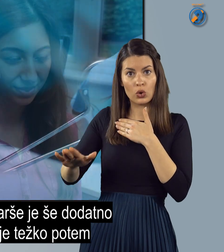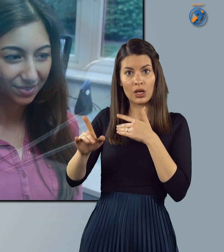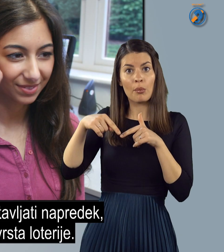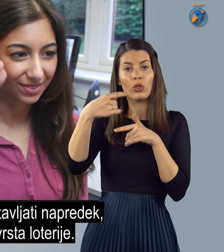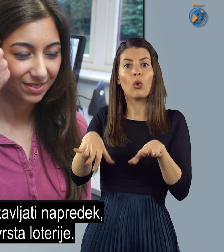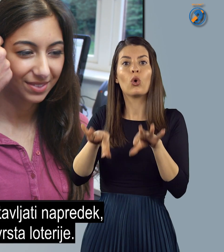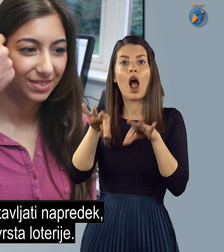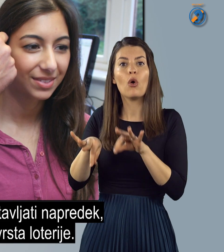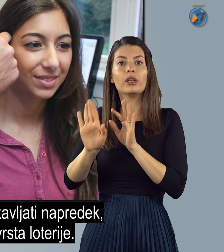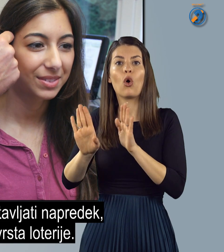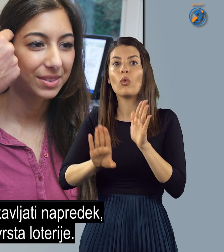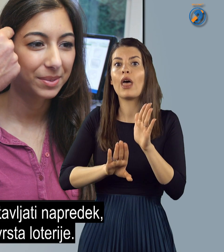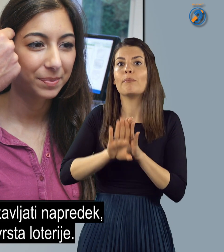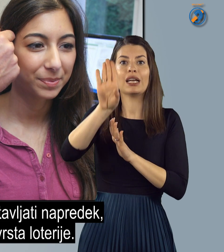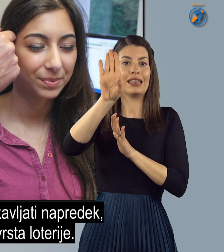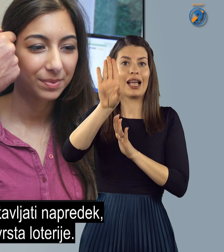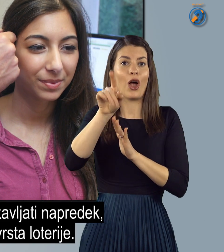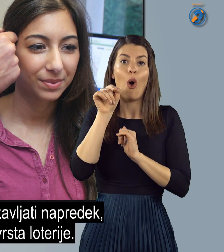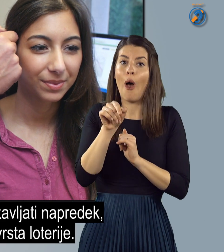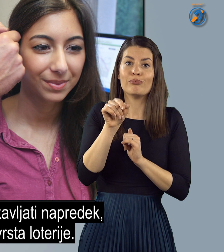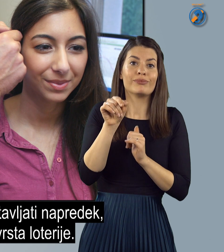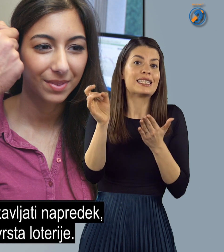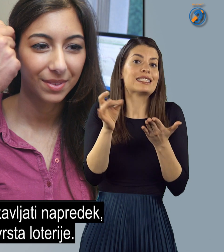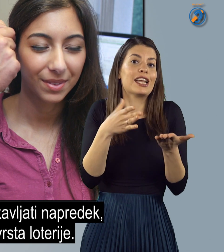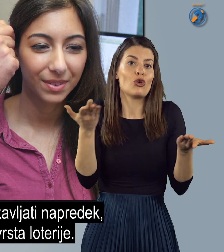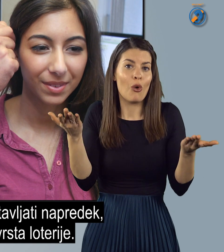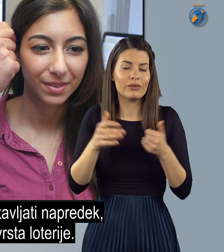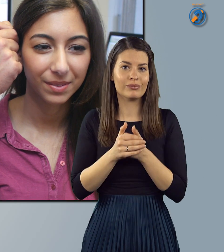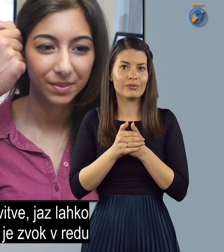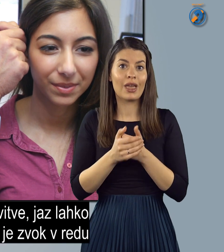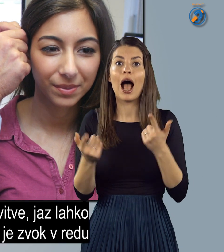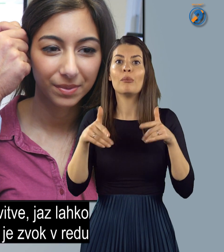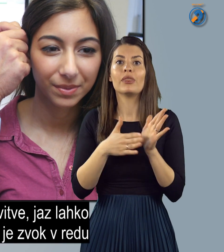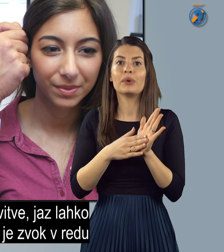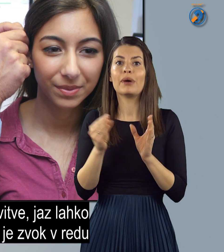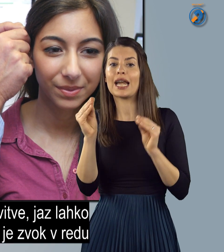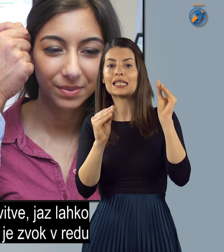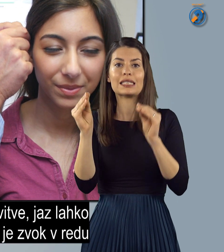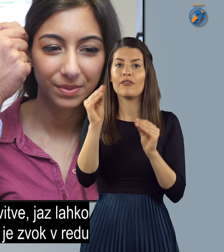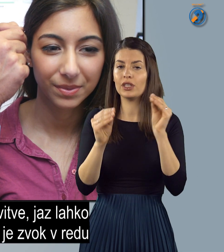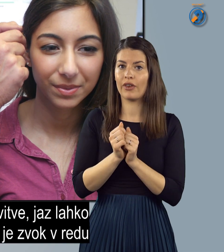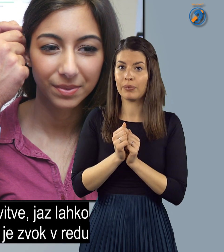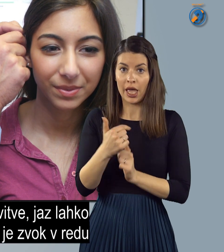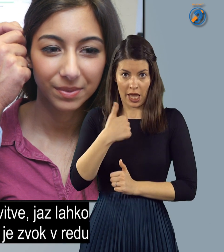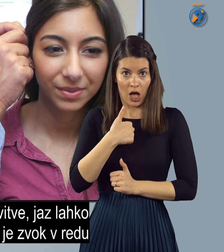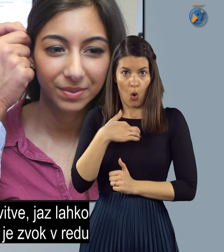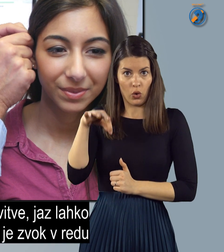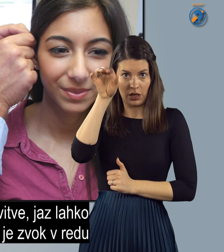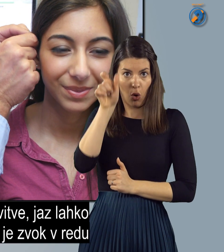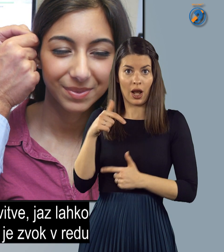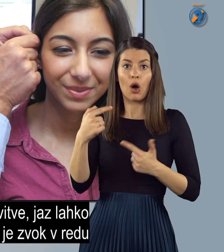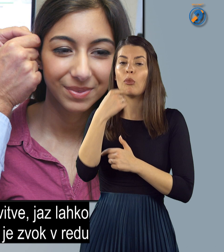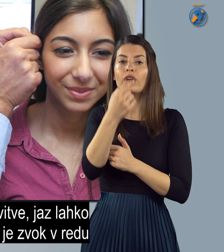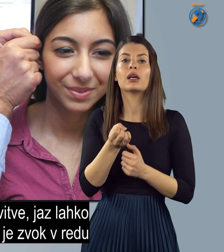pri otrocih potem ugotavljati napredek. To je pač neka loterija ali pa nastavitve. Kako jaz